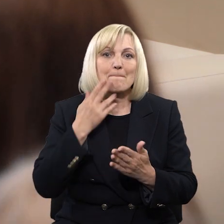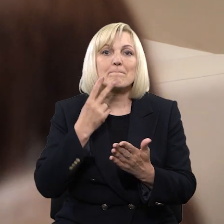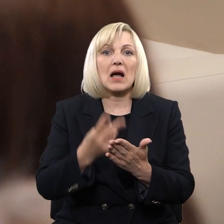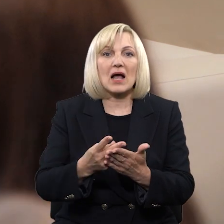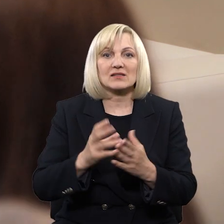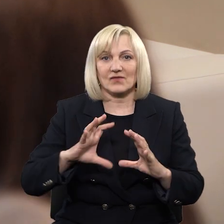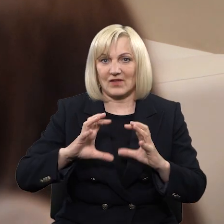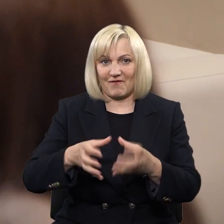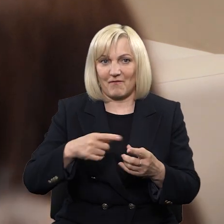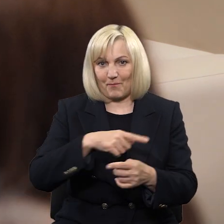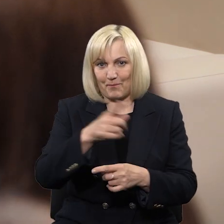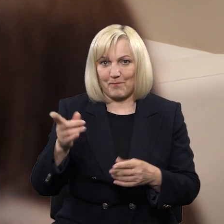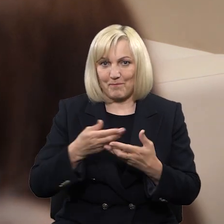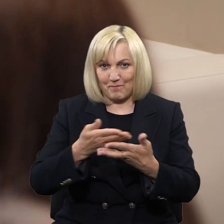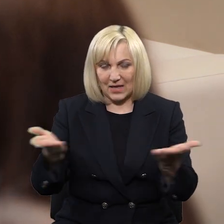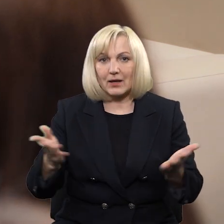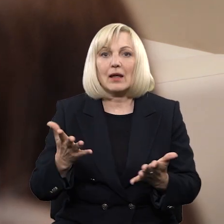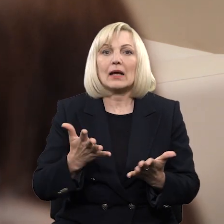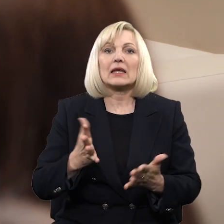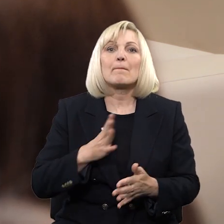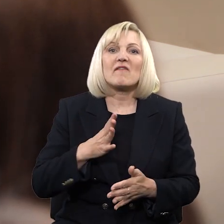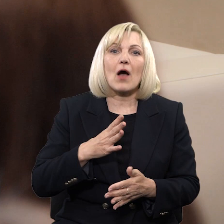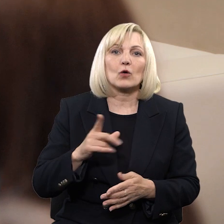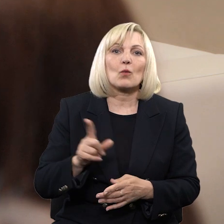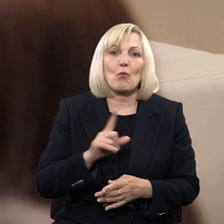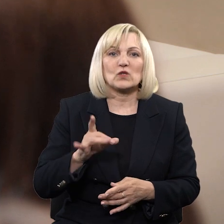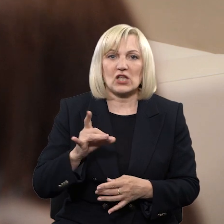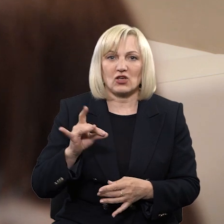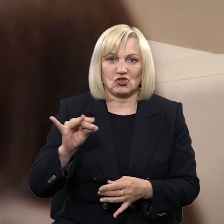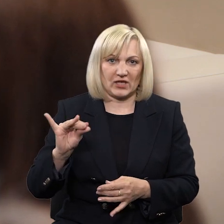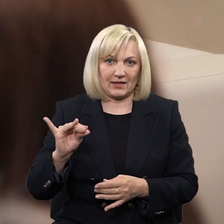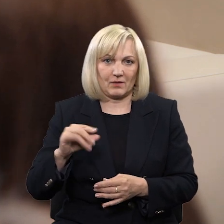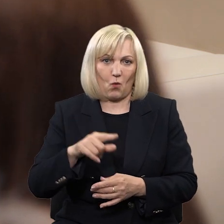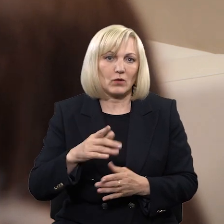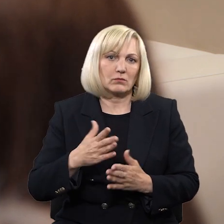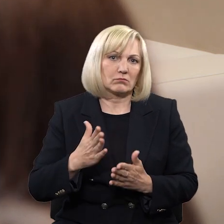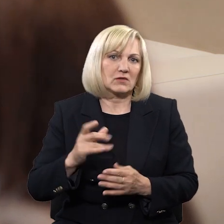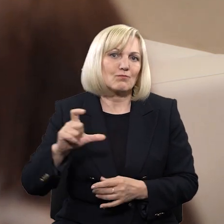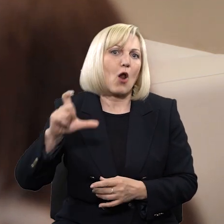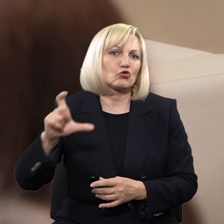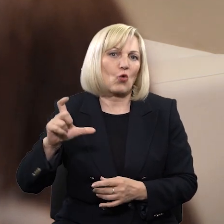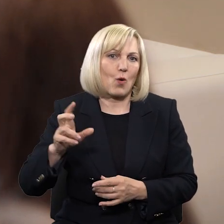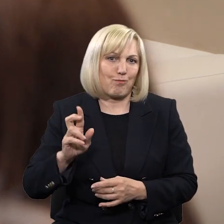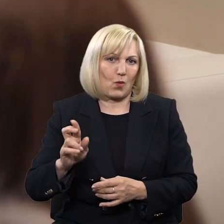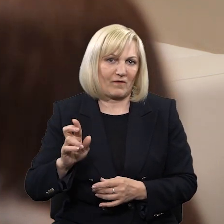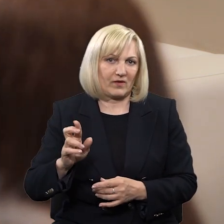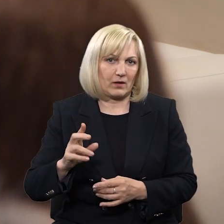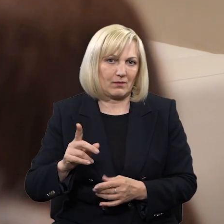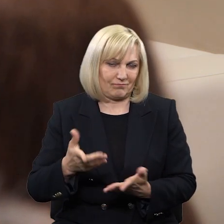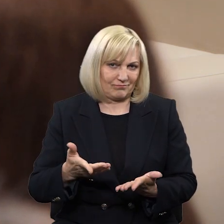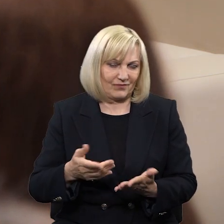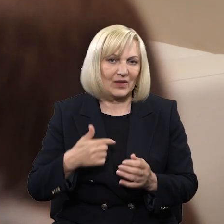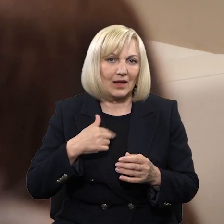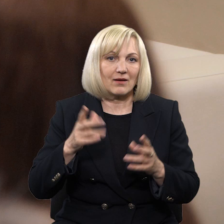транслировать в мир чтобы все узнали Какие бывают музейщики то есть Владимир Юрьевич это музейчик с большой буквы Мы даже